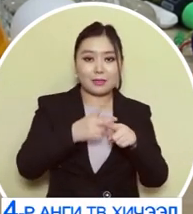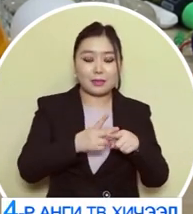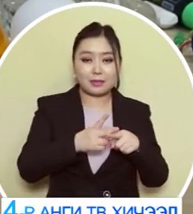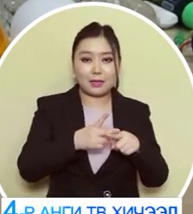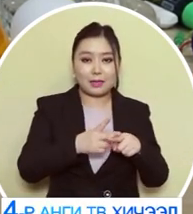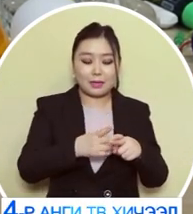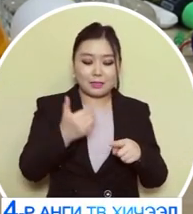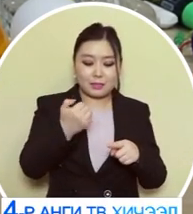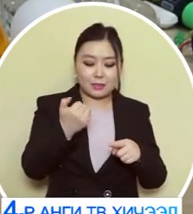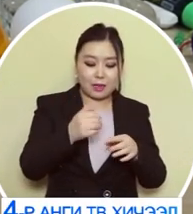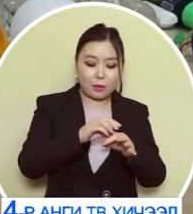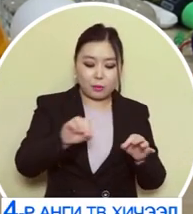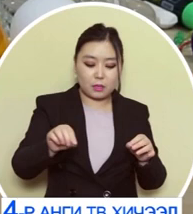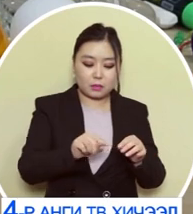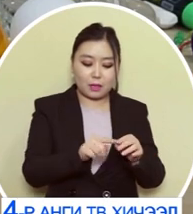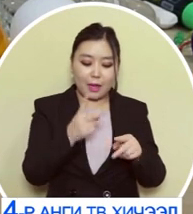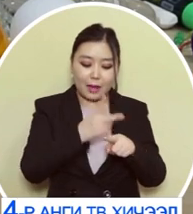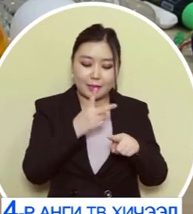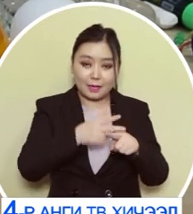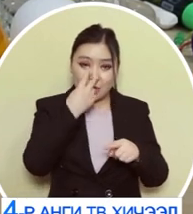Ішкі сиясын алып көрейік.